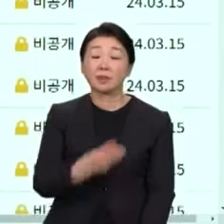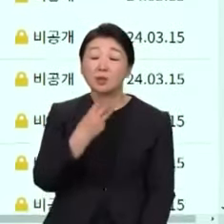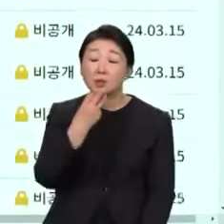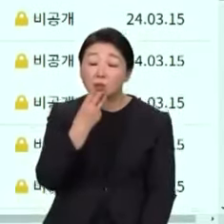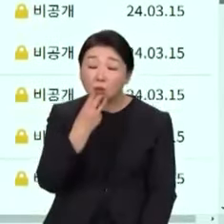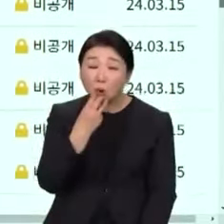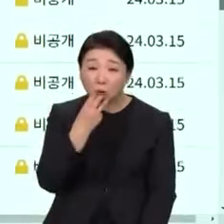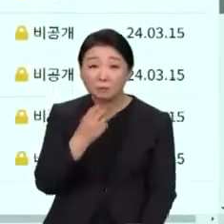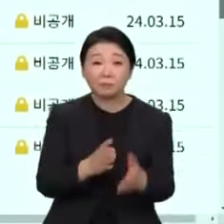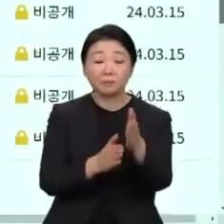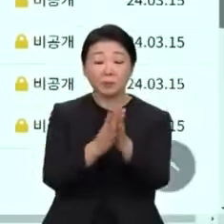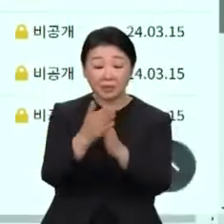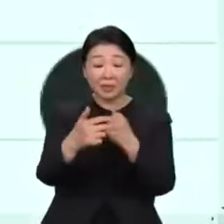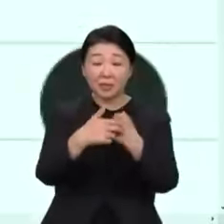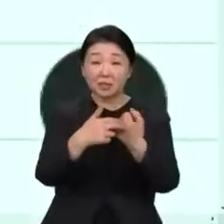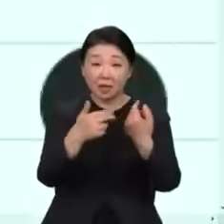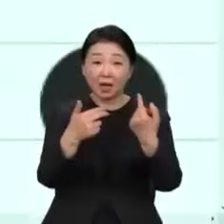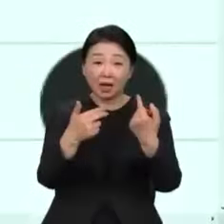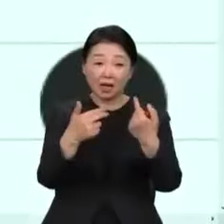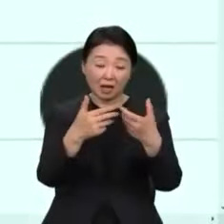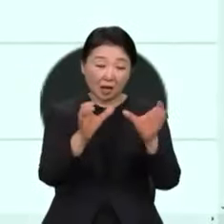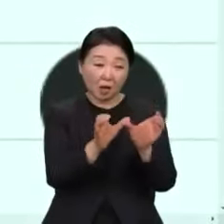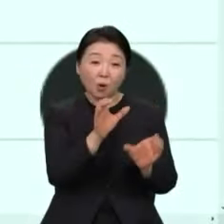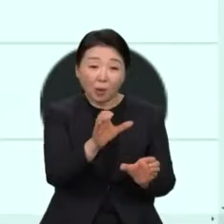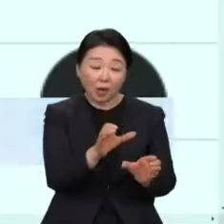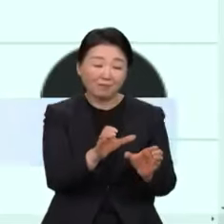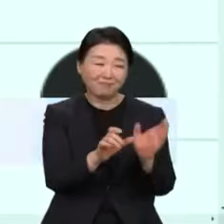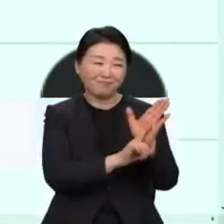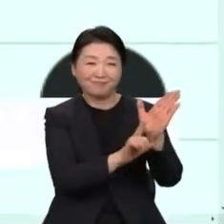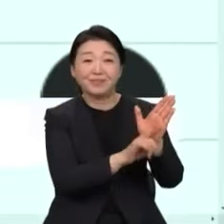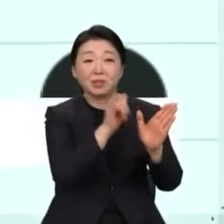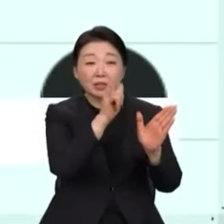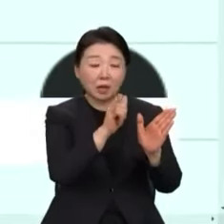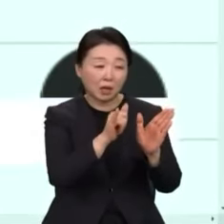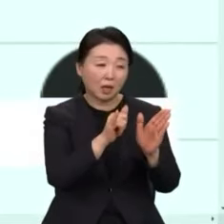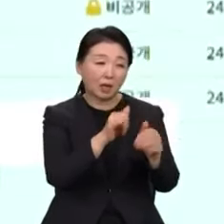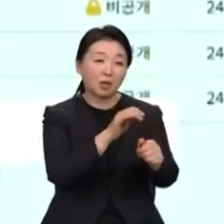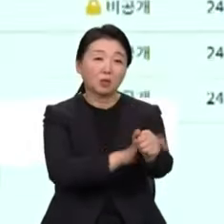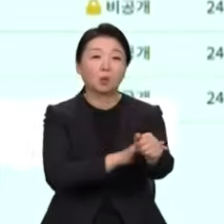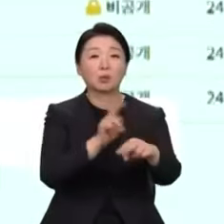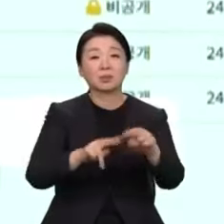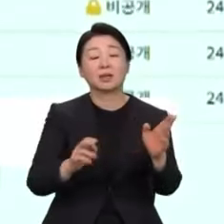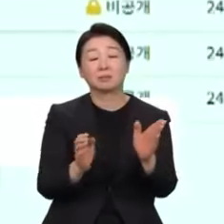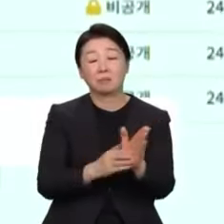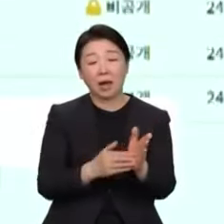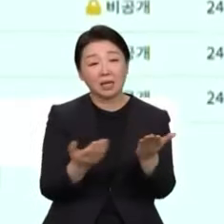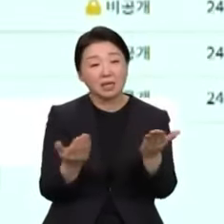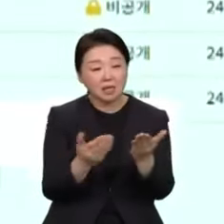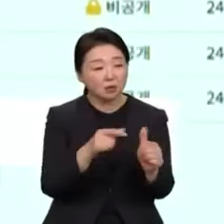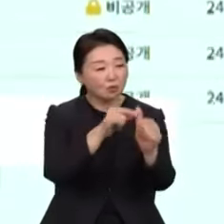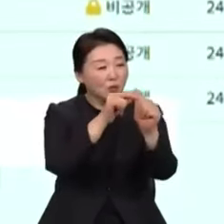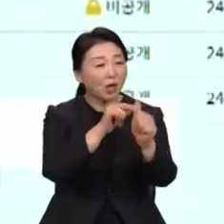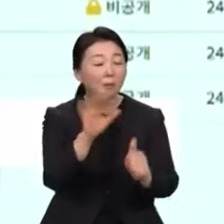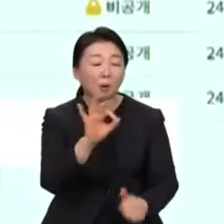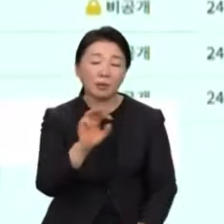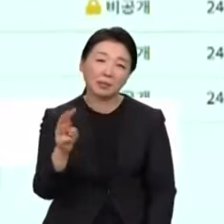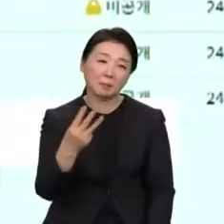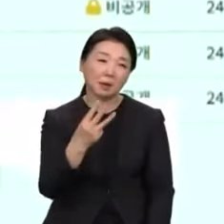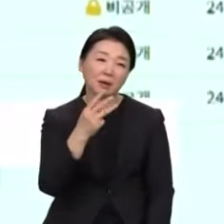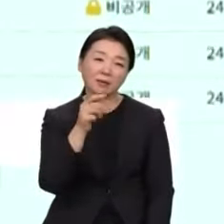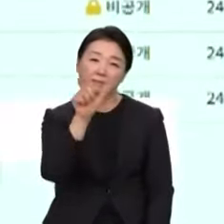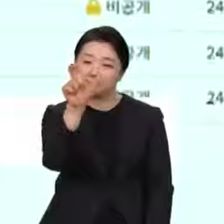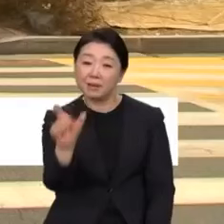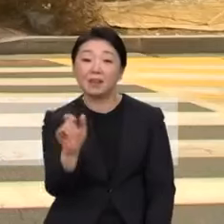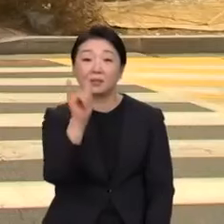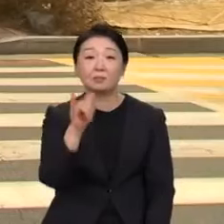서울시의사회의 구인구직 게시판입니다. 사직한 전공이라며 병원 일자리를 문의하는 등의 글이 열흘 사이 300건 가까이